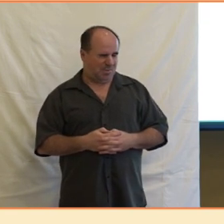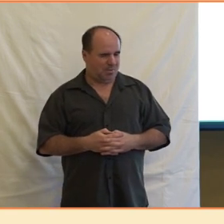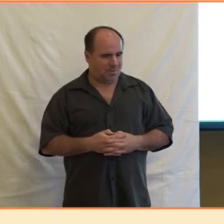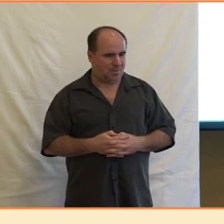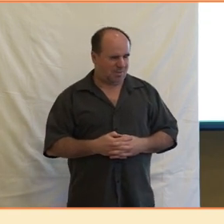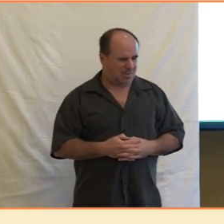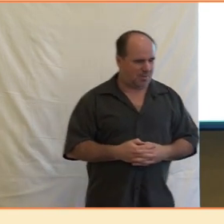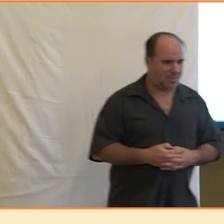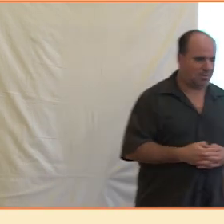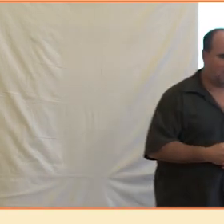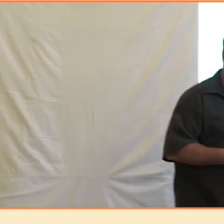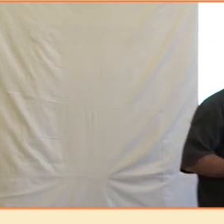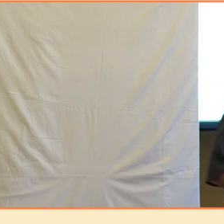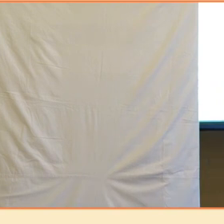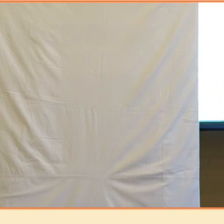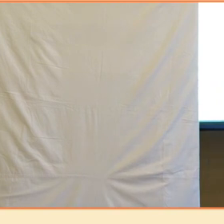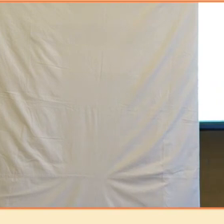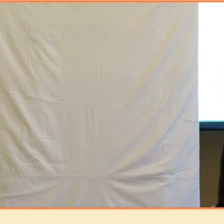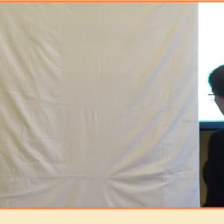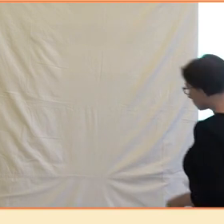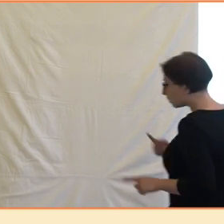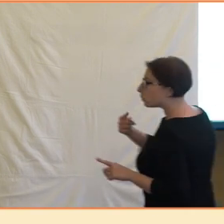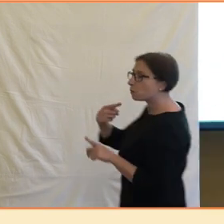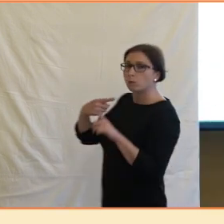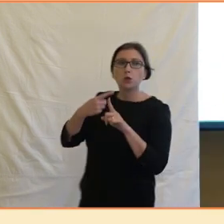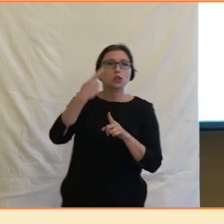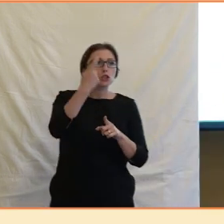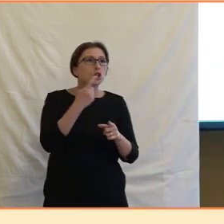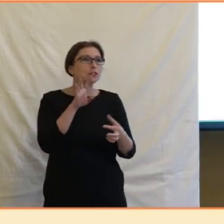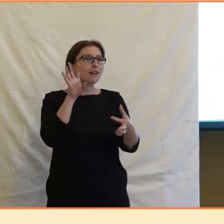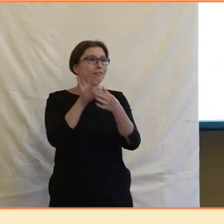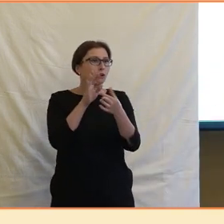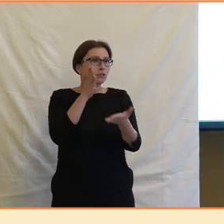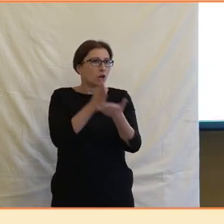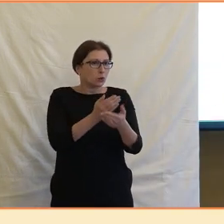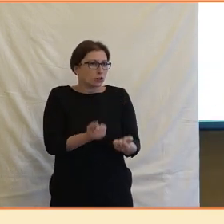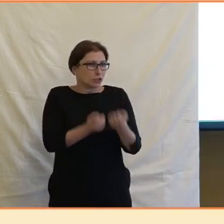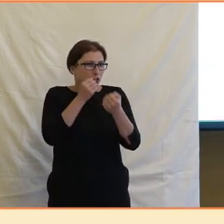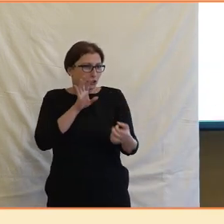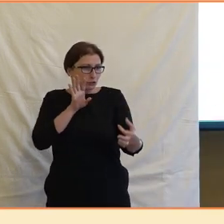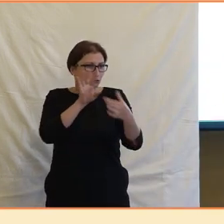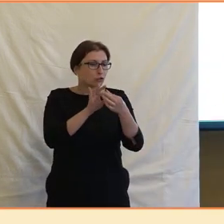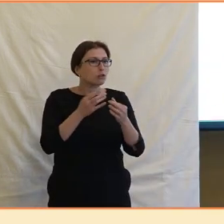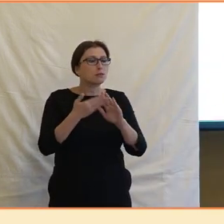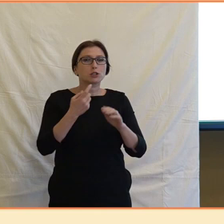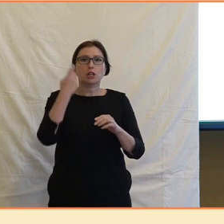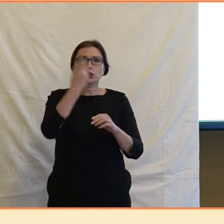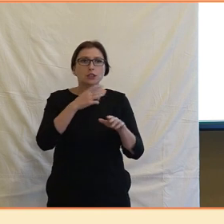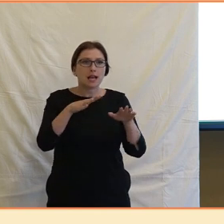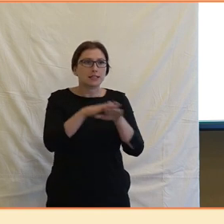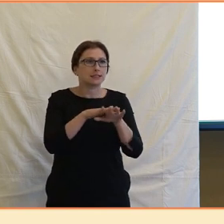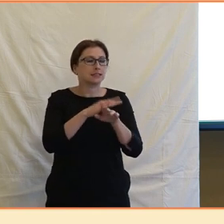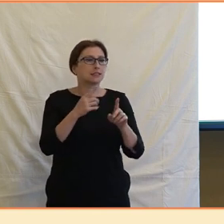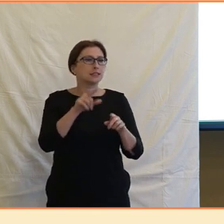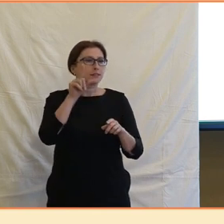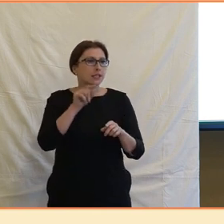je to stěžování sociálního kontaktu, komunikační aplikace, sociální sítě. Tady často